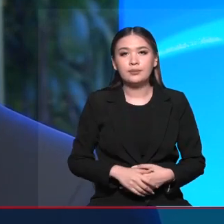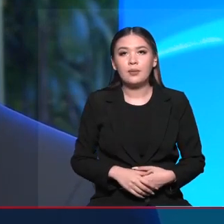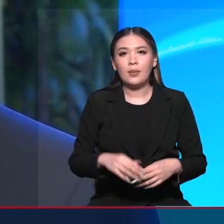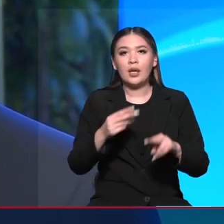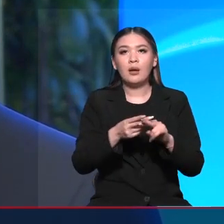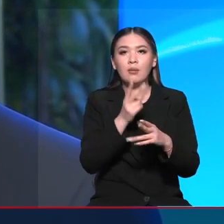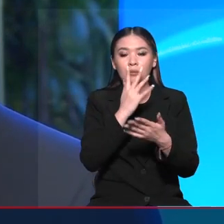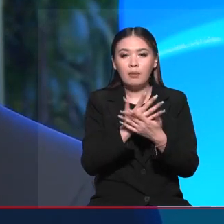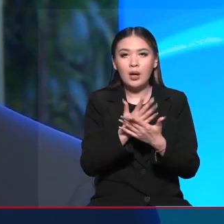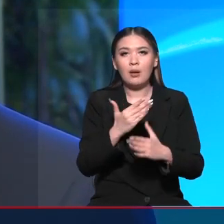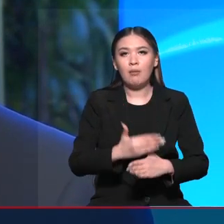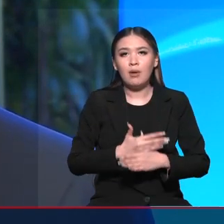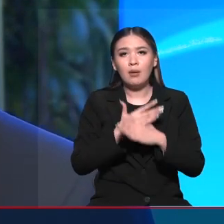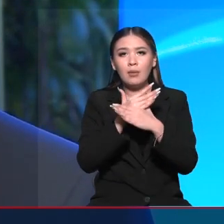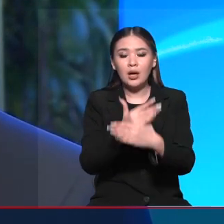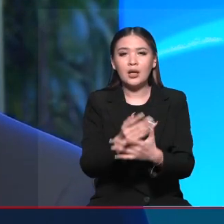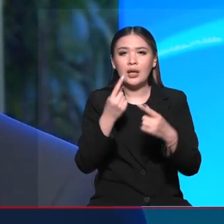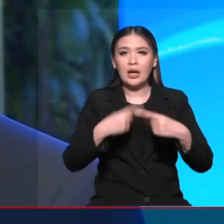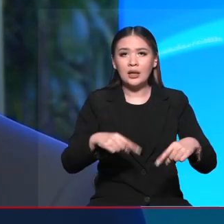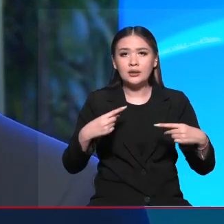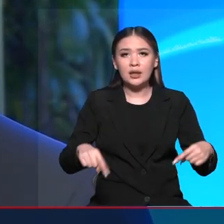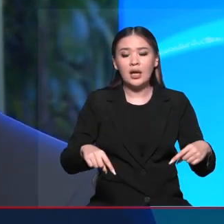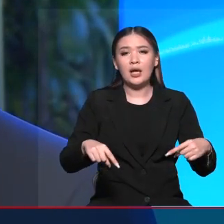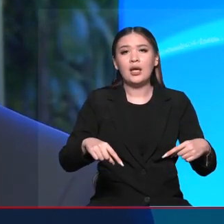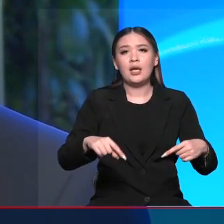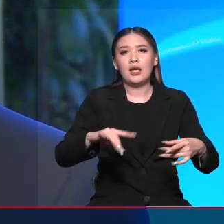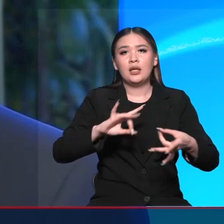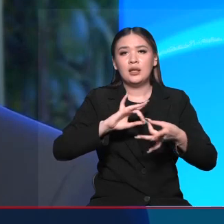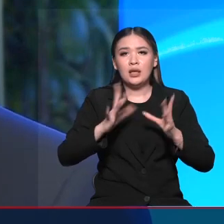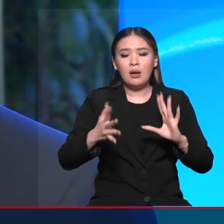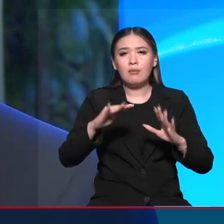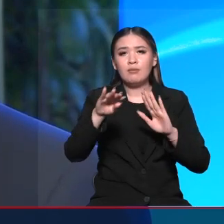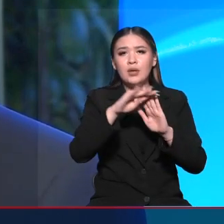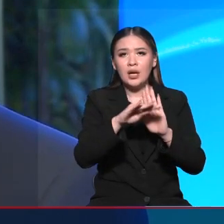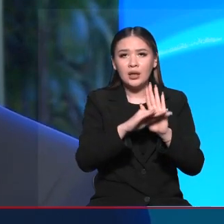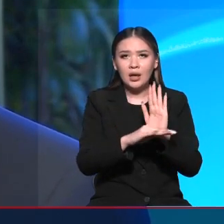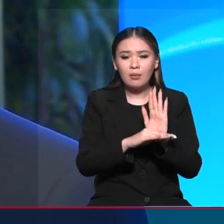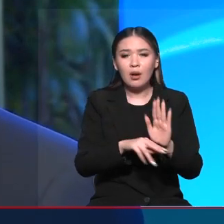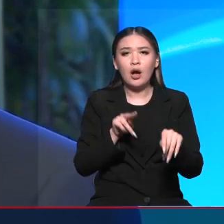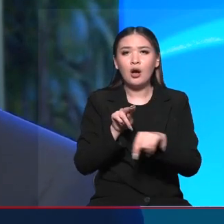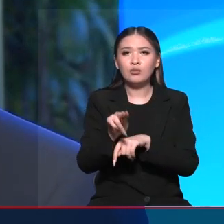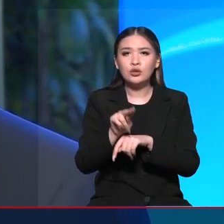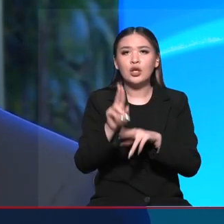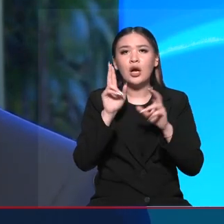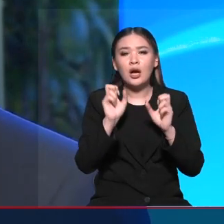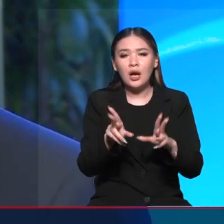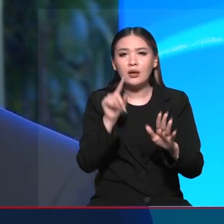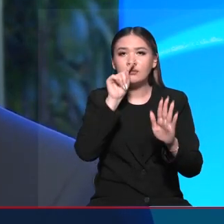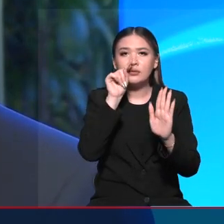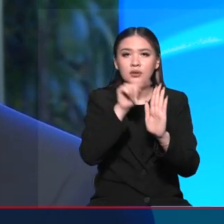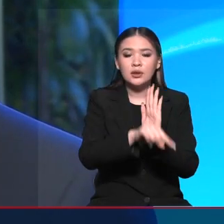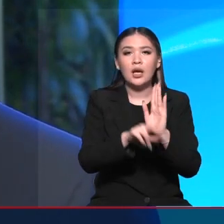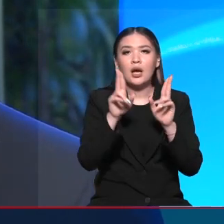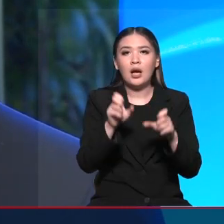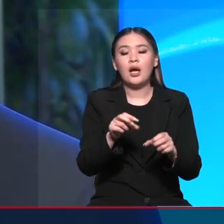помогать им проходить различные инкубационные и акселерационные программы, обучать, как заходить на эти рынки, как